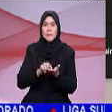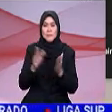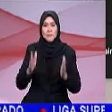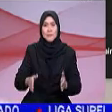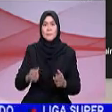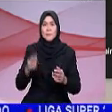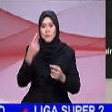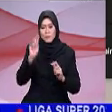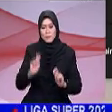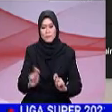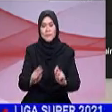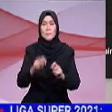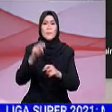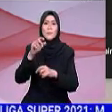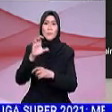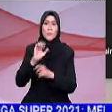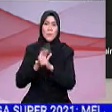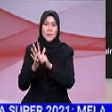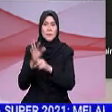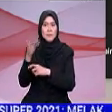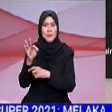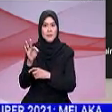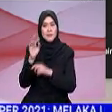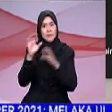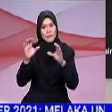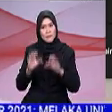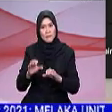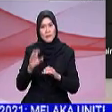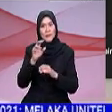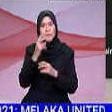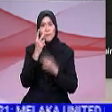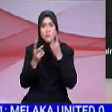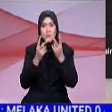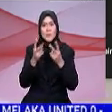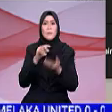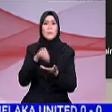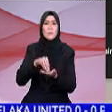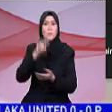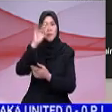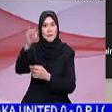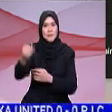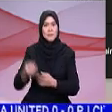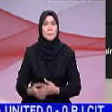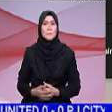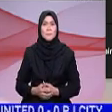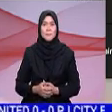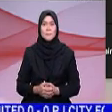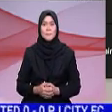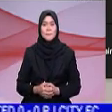Badan Bertindak Imunisasi COVID-19 secara visual di Putrajaya.